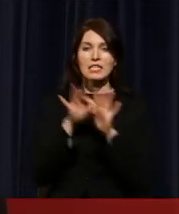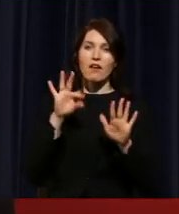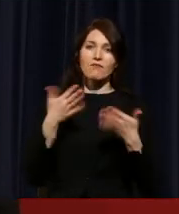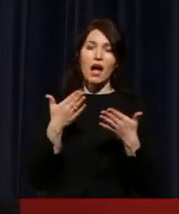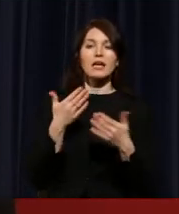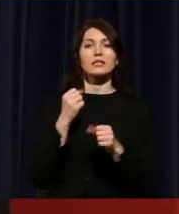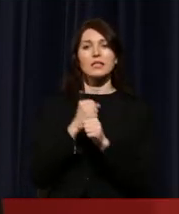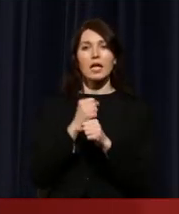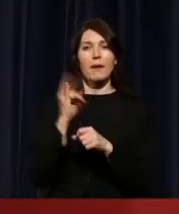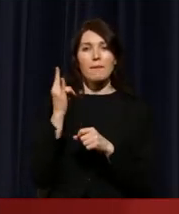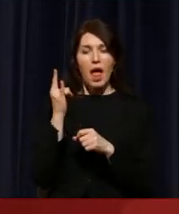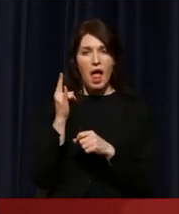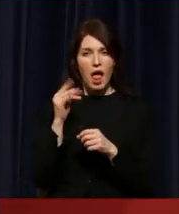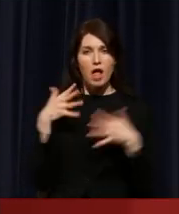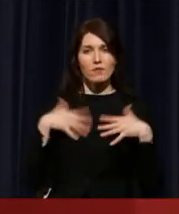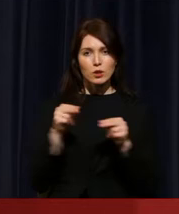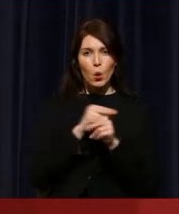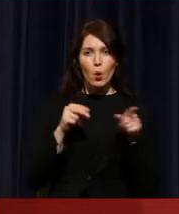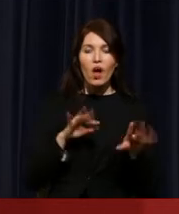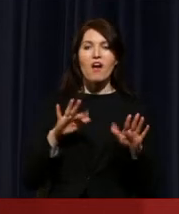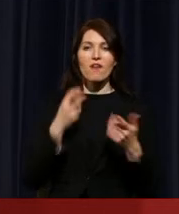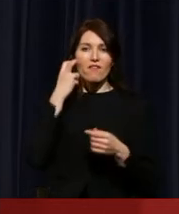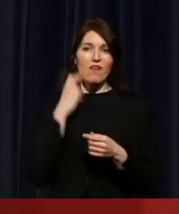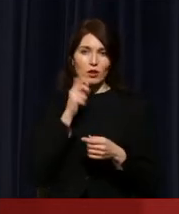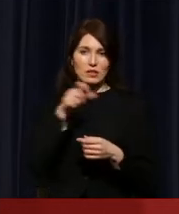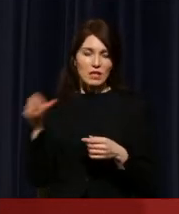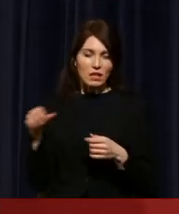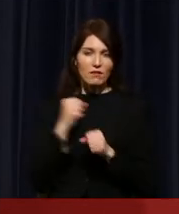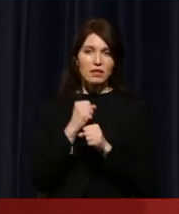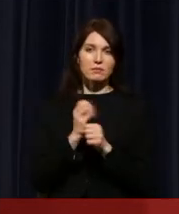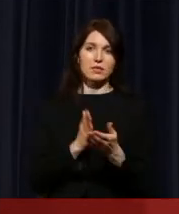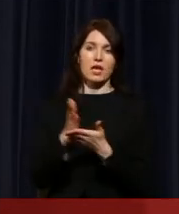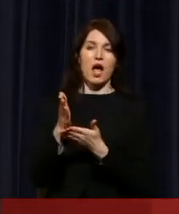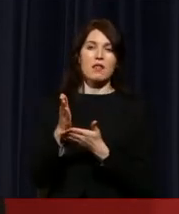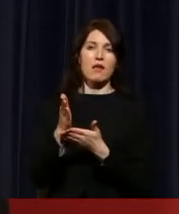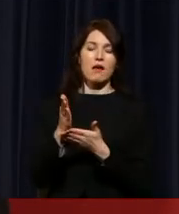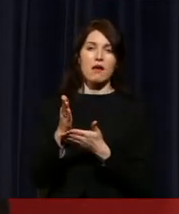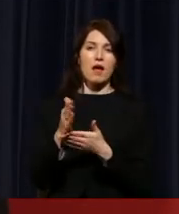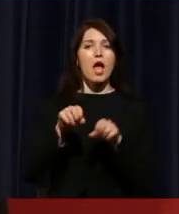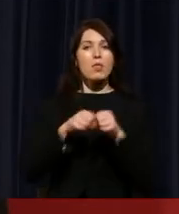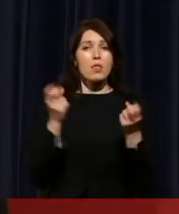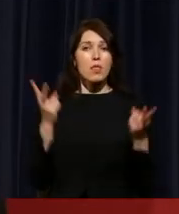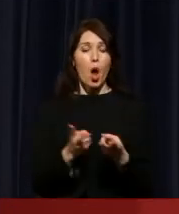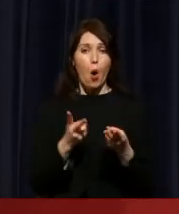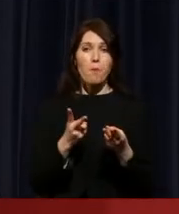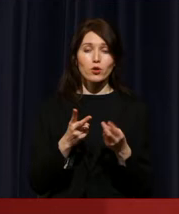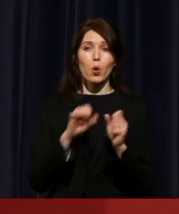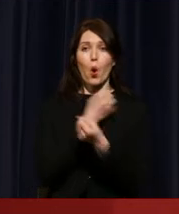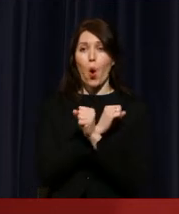vairāk pediatrijā ar bērniem vai geriatrijā ar vecākiem cilvēkiem, traumatoloģija,